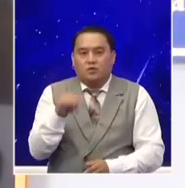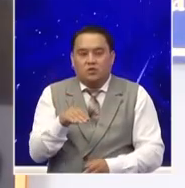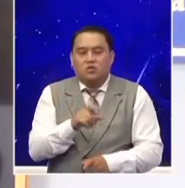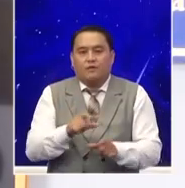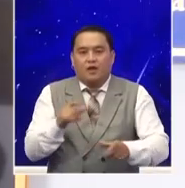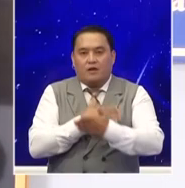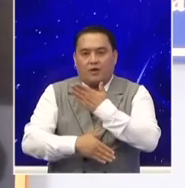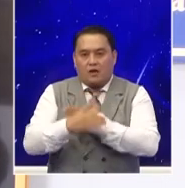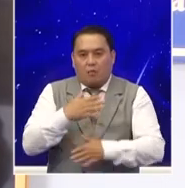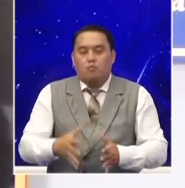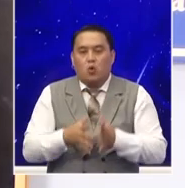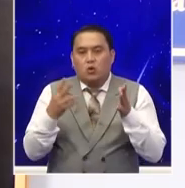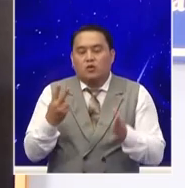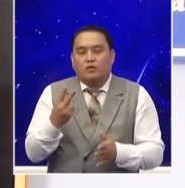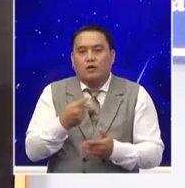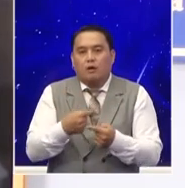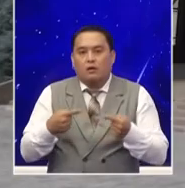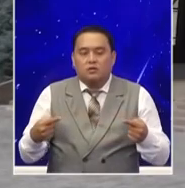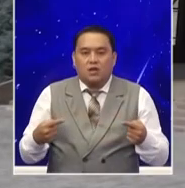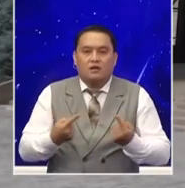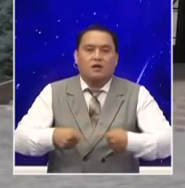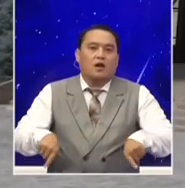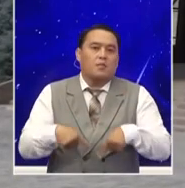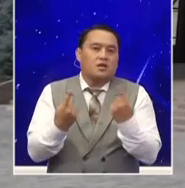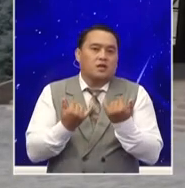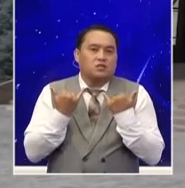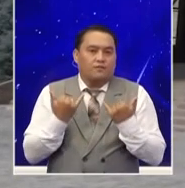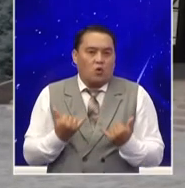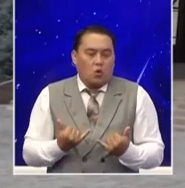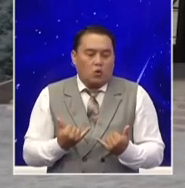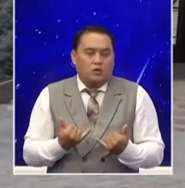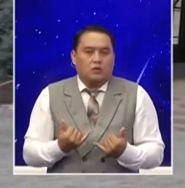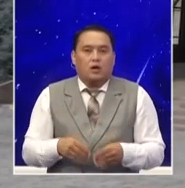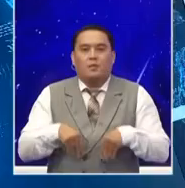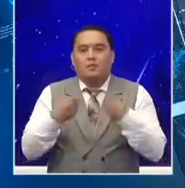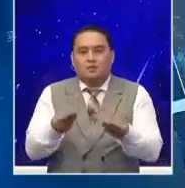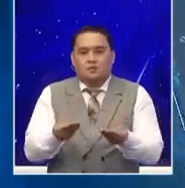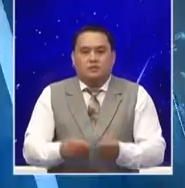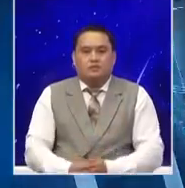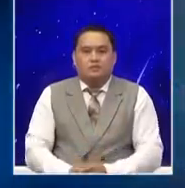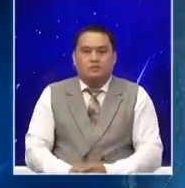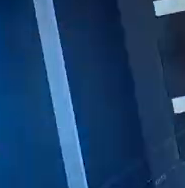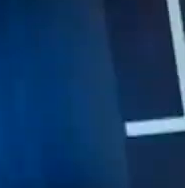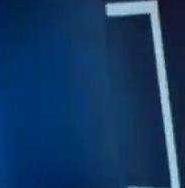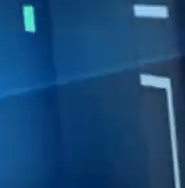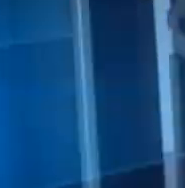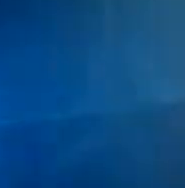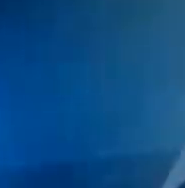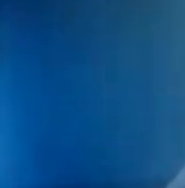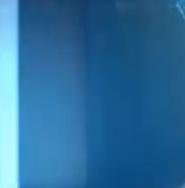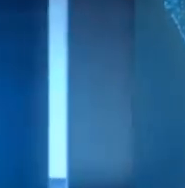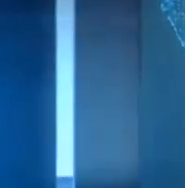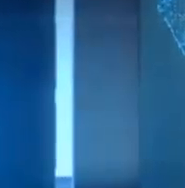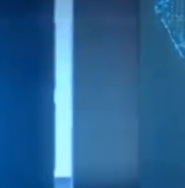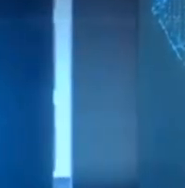2500 инвалидов. Более 2000 различных средств реабилитации на сегодня уже доставлены адресатам. Айнур Мейрханова, Абылай Куттыкбай,